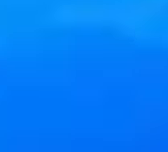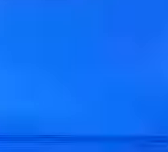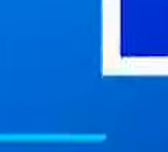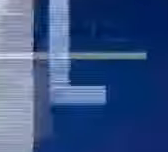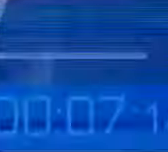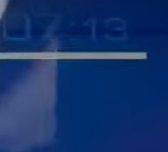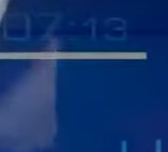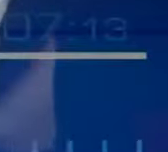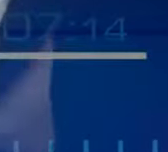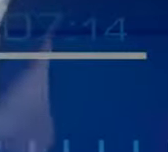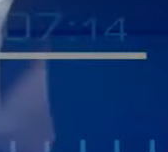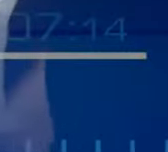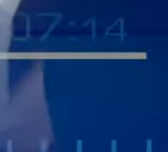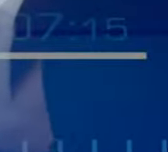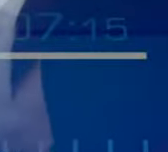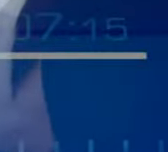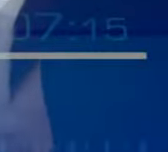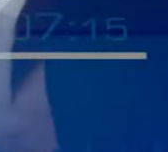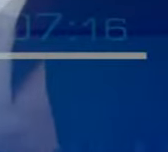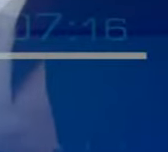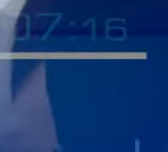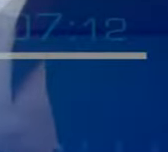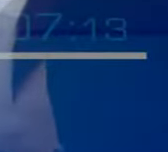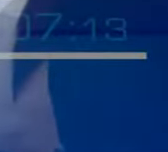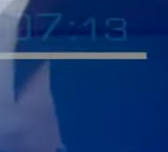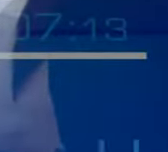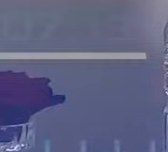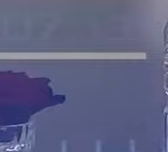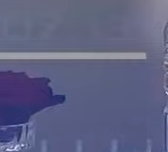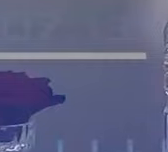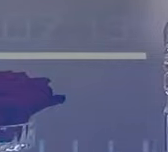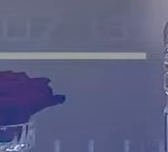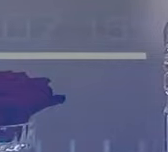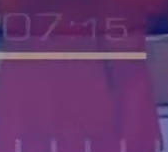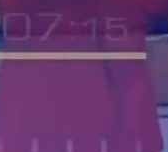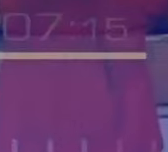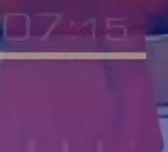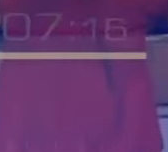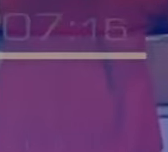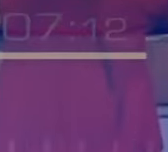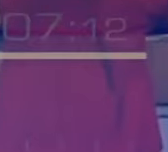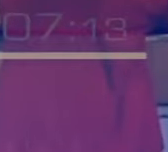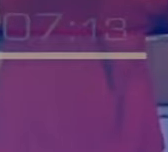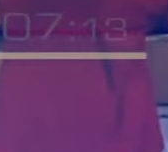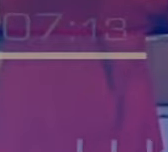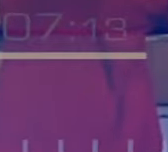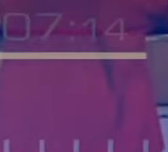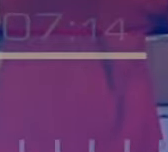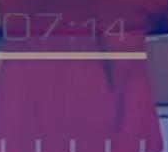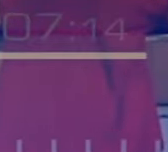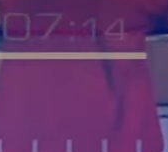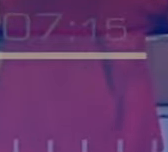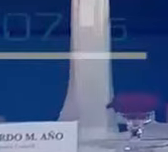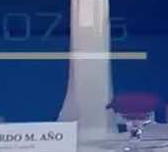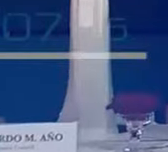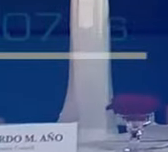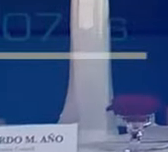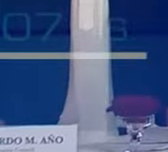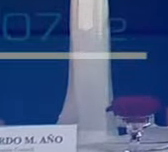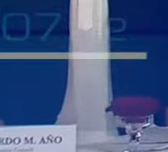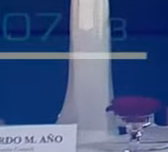Senado. Posibleng pagbabalik na usapang pangkapayapaan sa pagitan ng Pilipinas at National Democratic Front of the